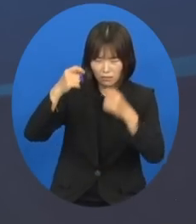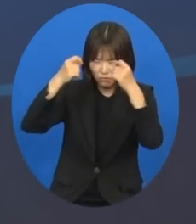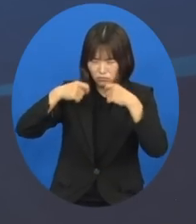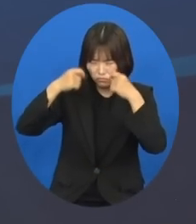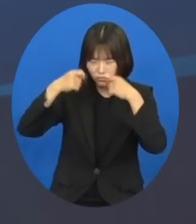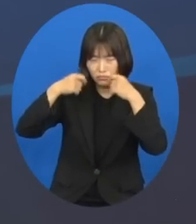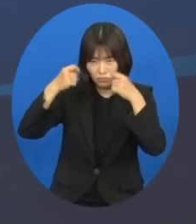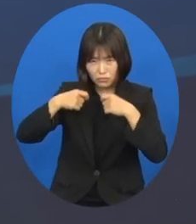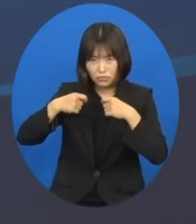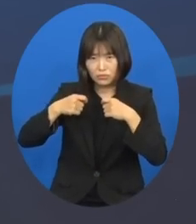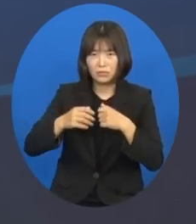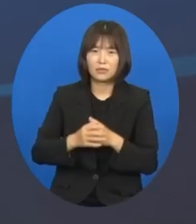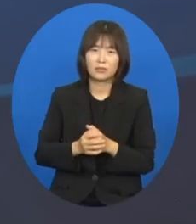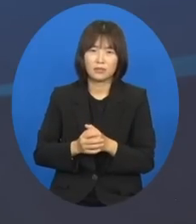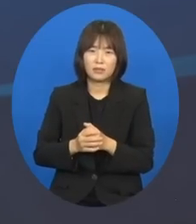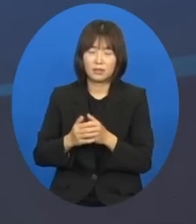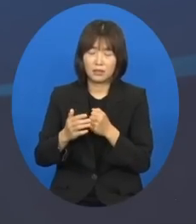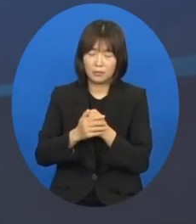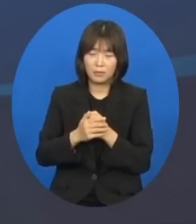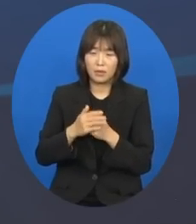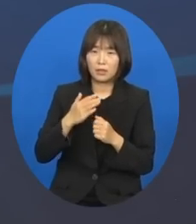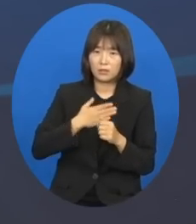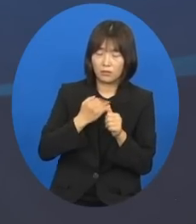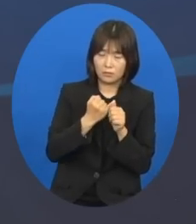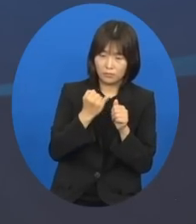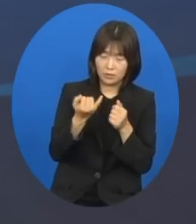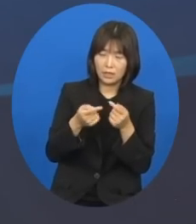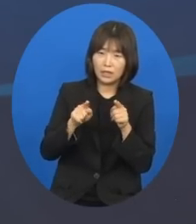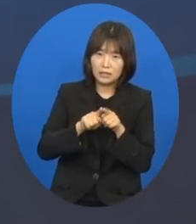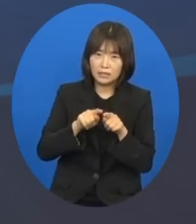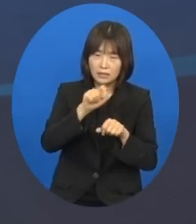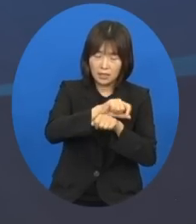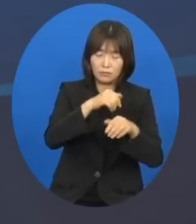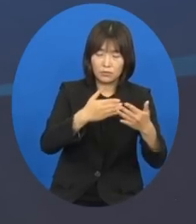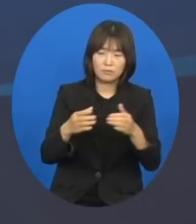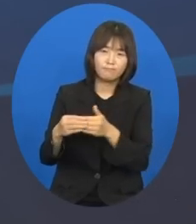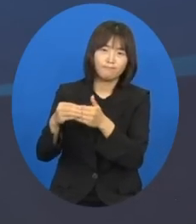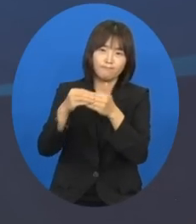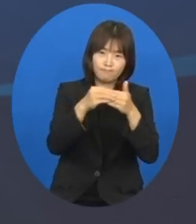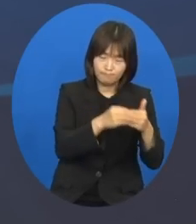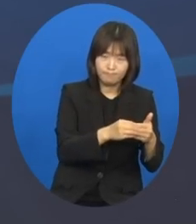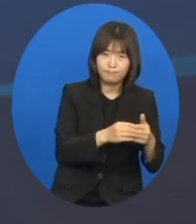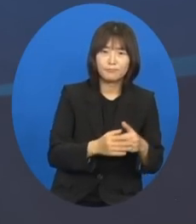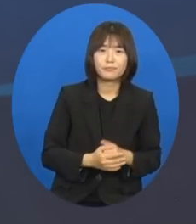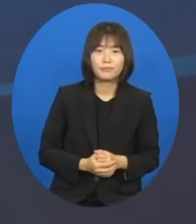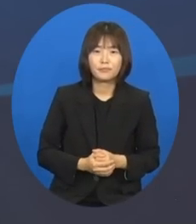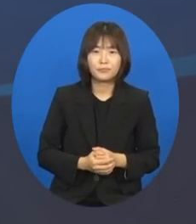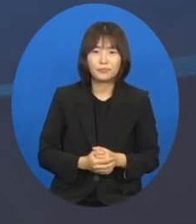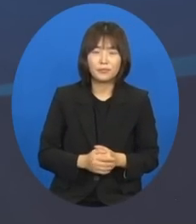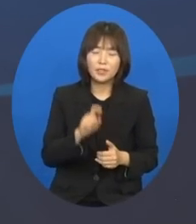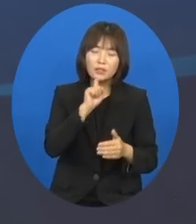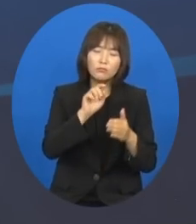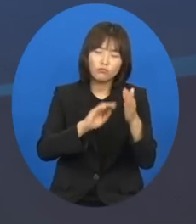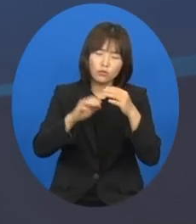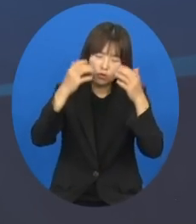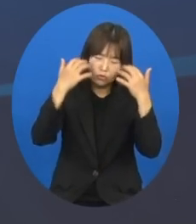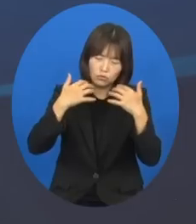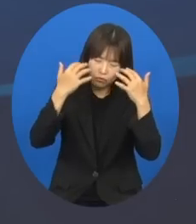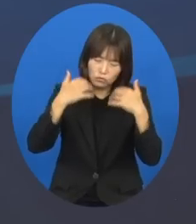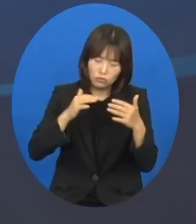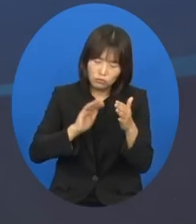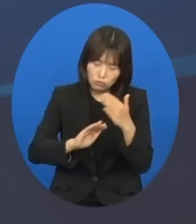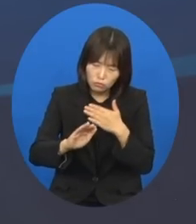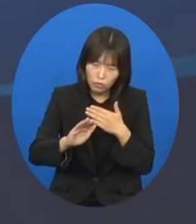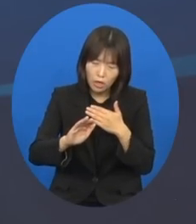갔습니다 급한 일인 것 같아서 한참을 한 10분 좋게 울고 난 뒤에 눈물을 훔치고는 이야기를